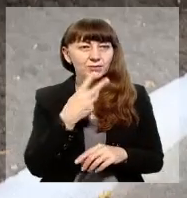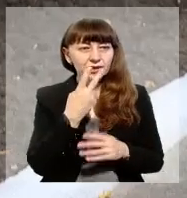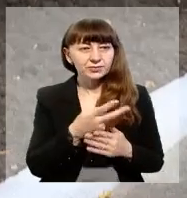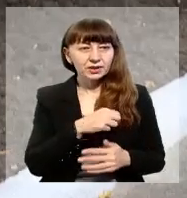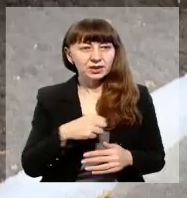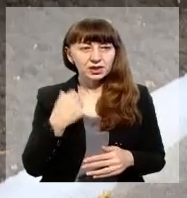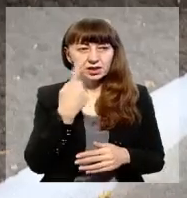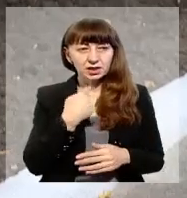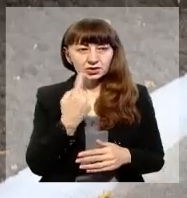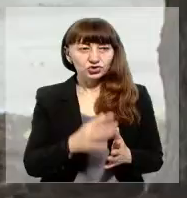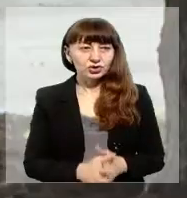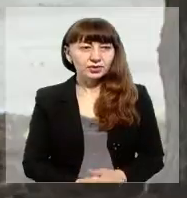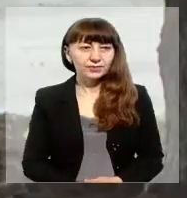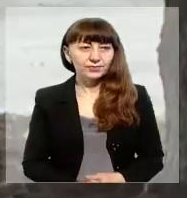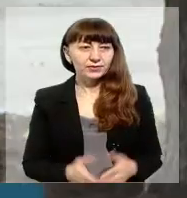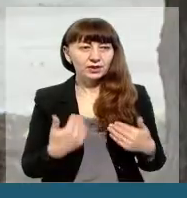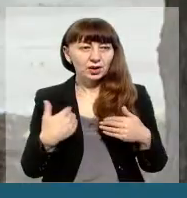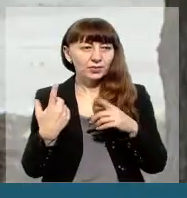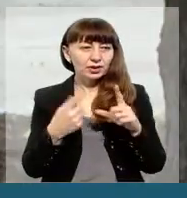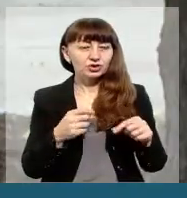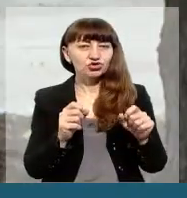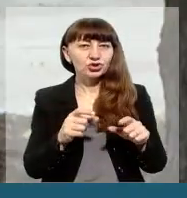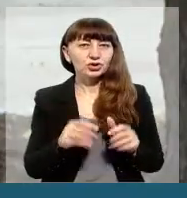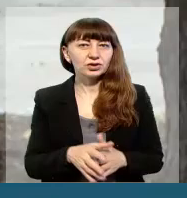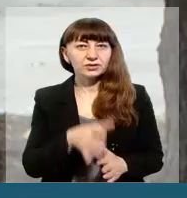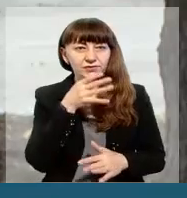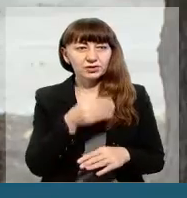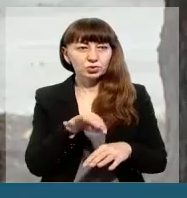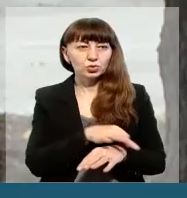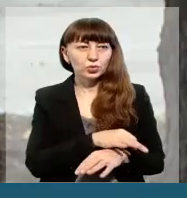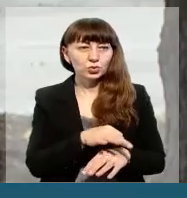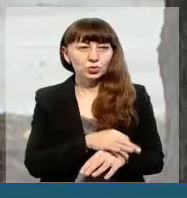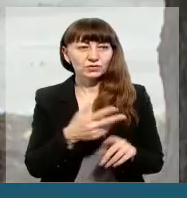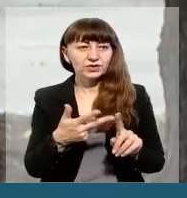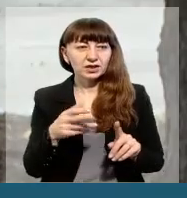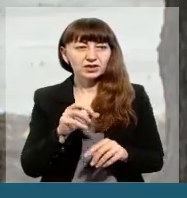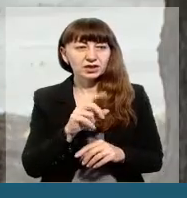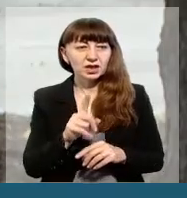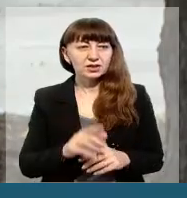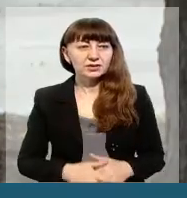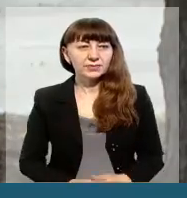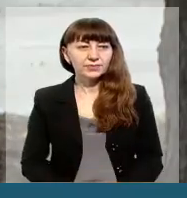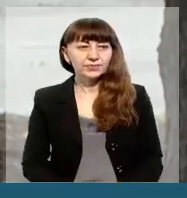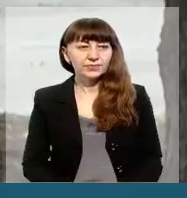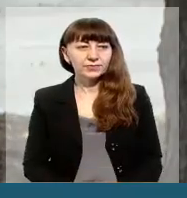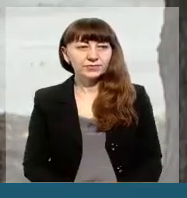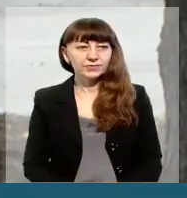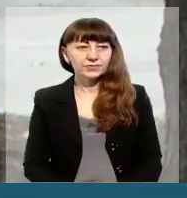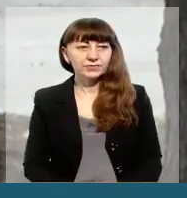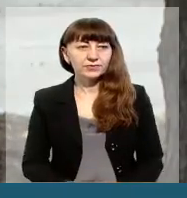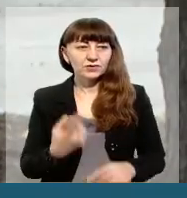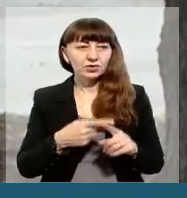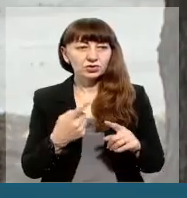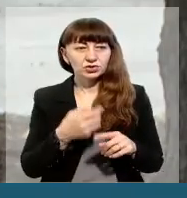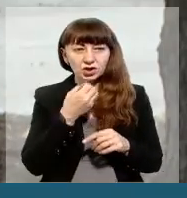посмотреть, все это увидеть своими глазами. Я приезжаю из Житой горы к своему супругу уже в третий раз сюда. Нас очень